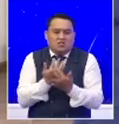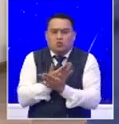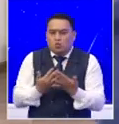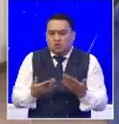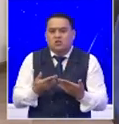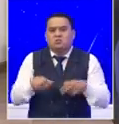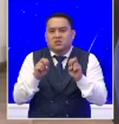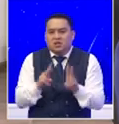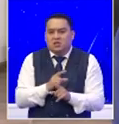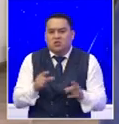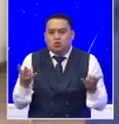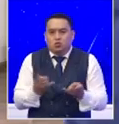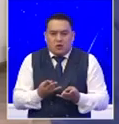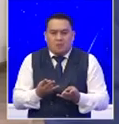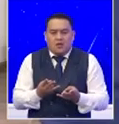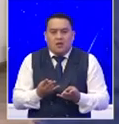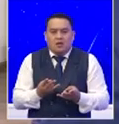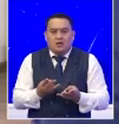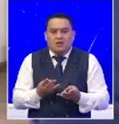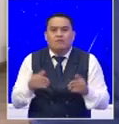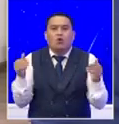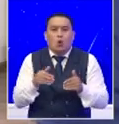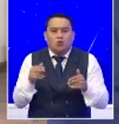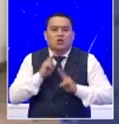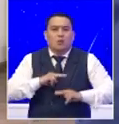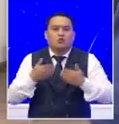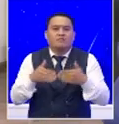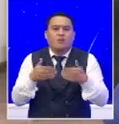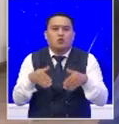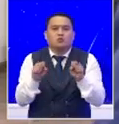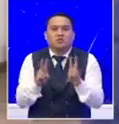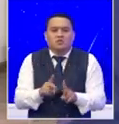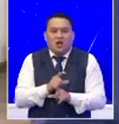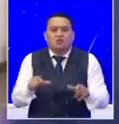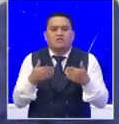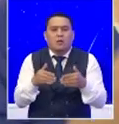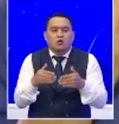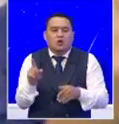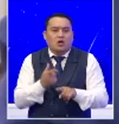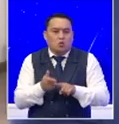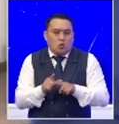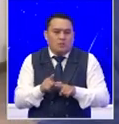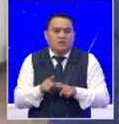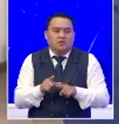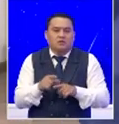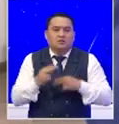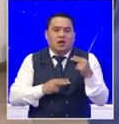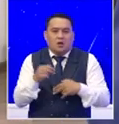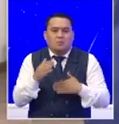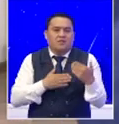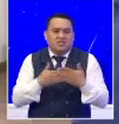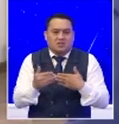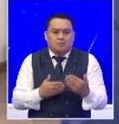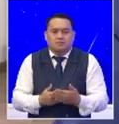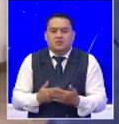мы сейчас работаем и с колледжами, которые выпускают специалистов, выпускников со строительными